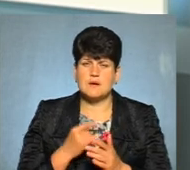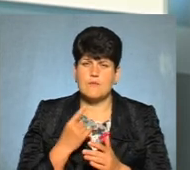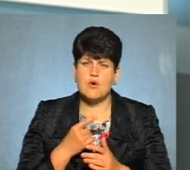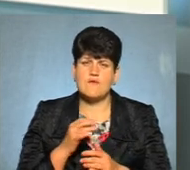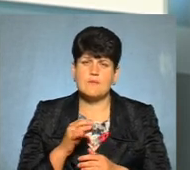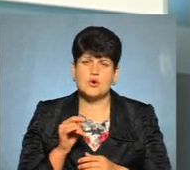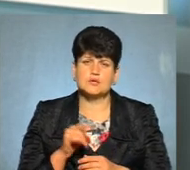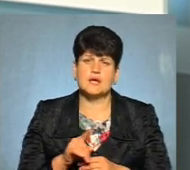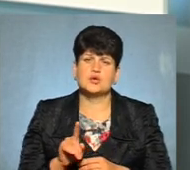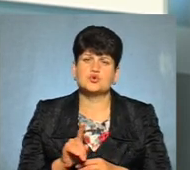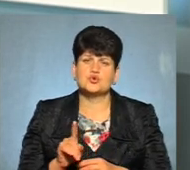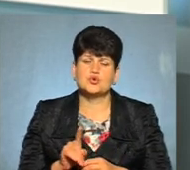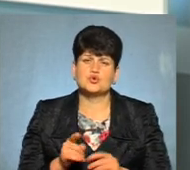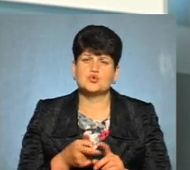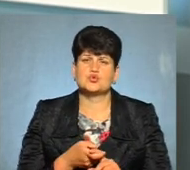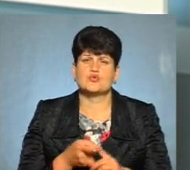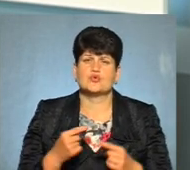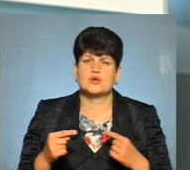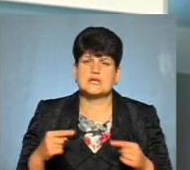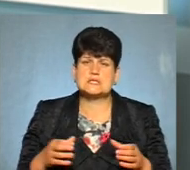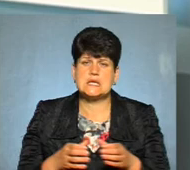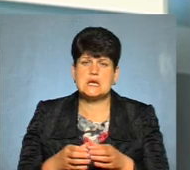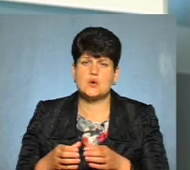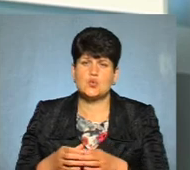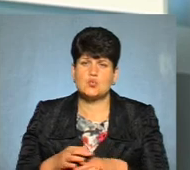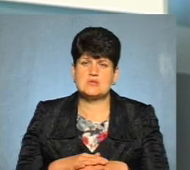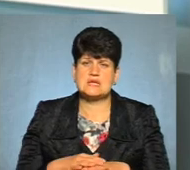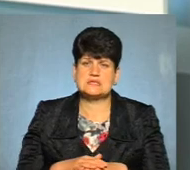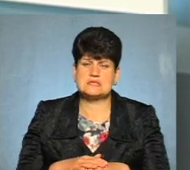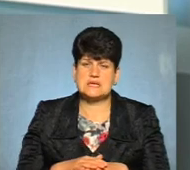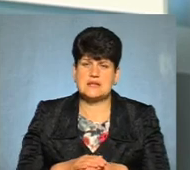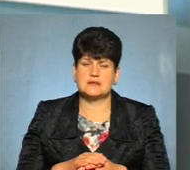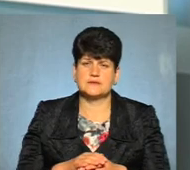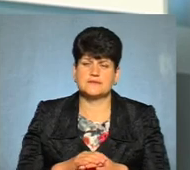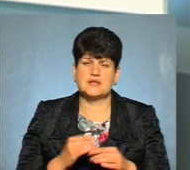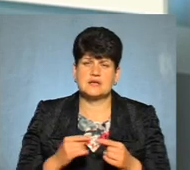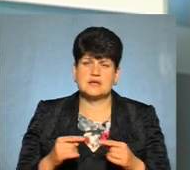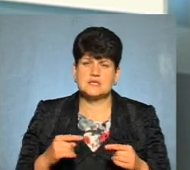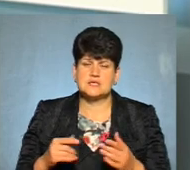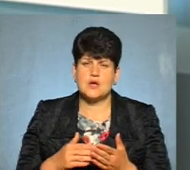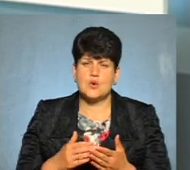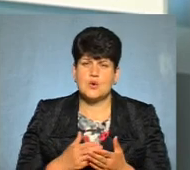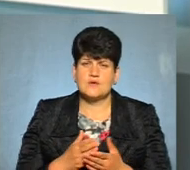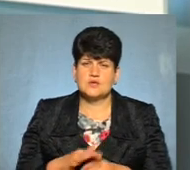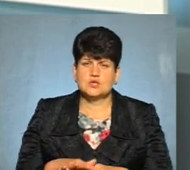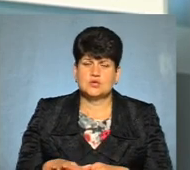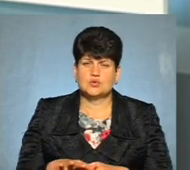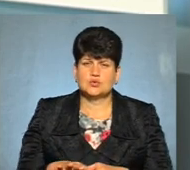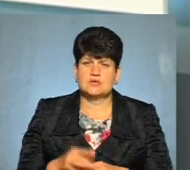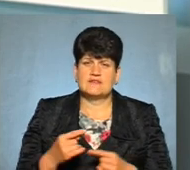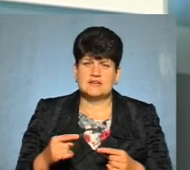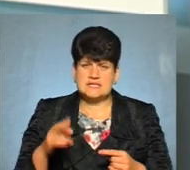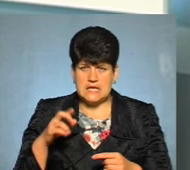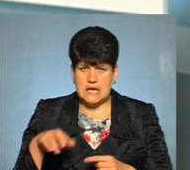що стосовно різних груп населення, в різних географічних зонах, в різних